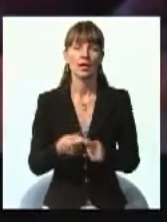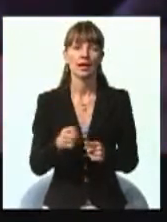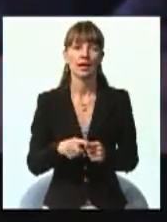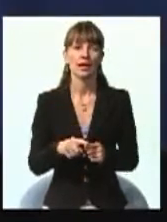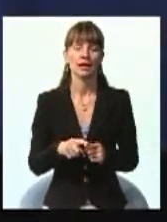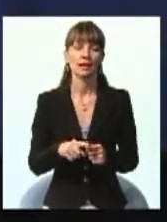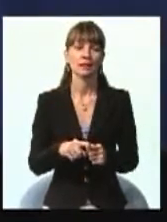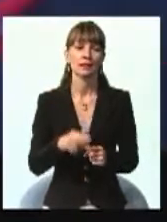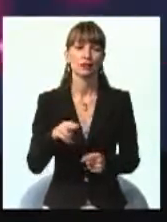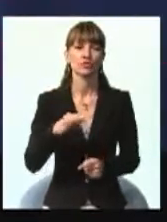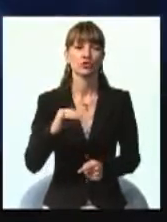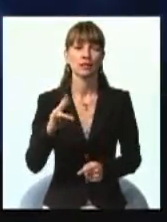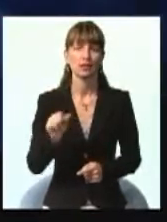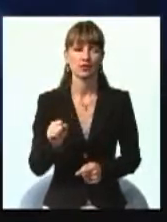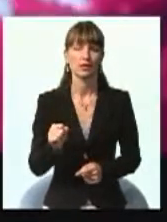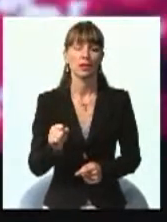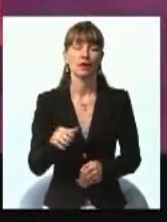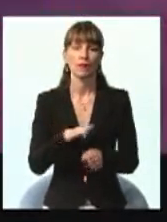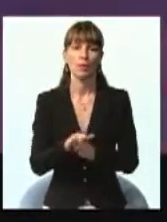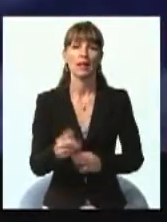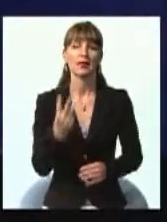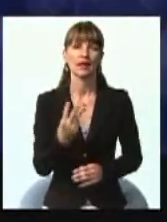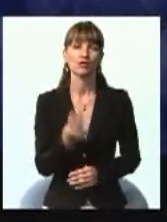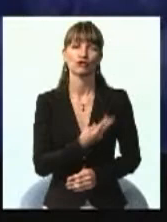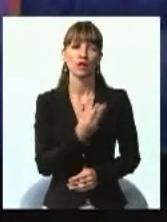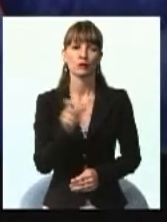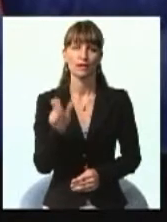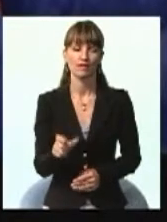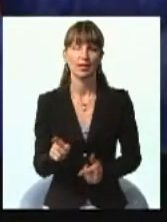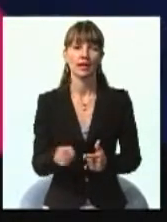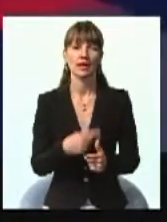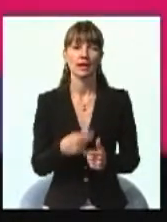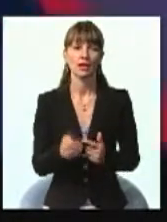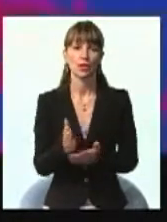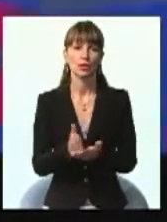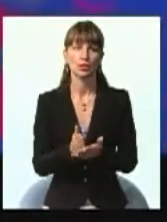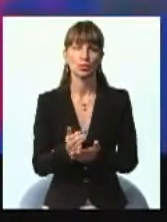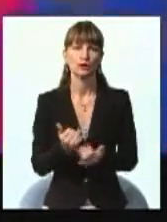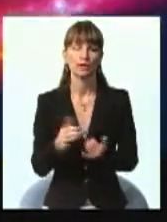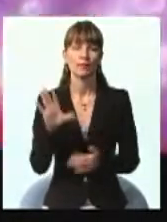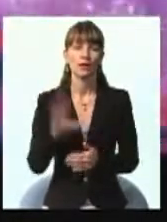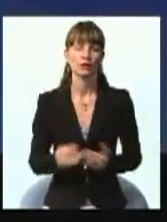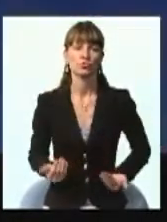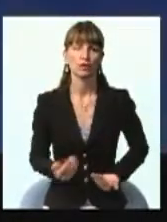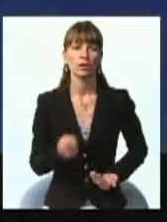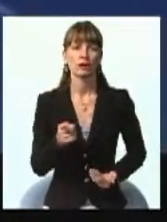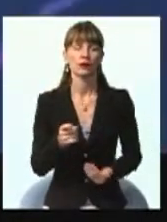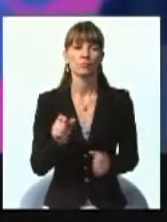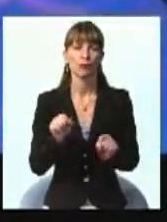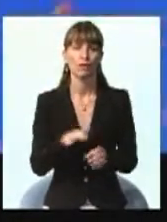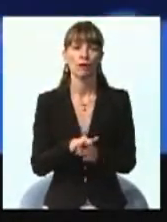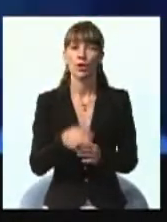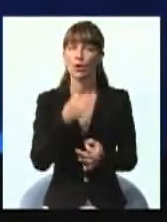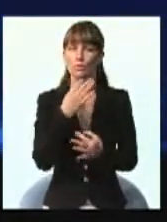своєму спасителю, виконуючи 3 його заповітних бажання, або ж прислужуючи йому все життя. Їм до снаги здійснити